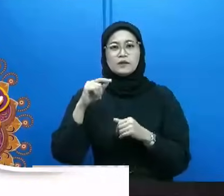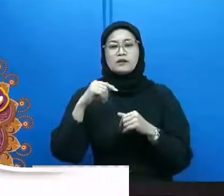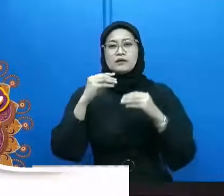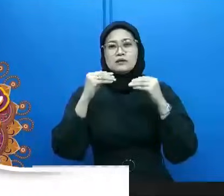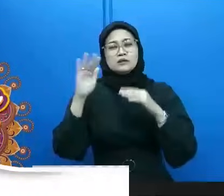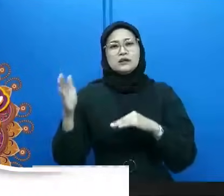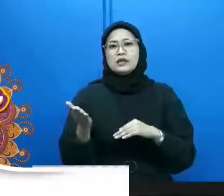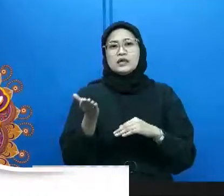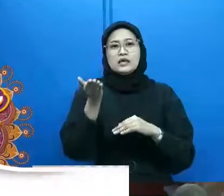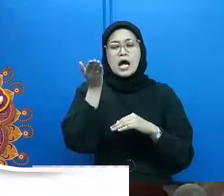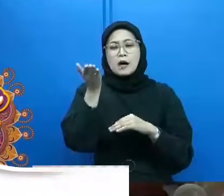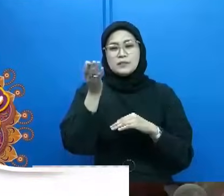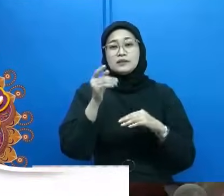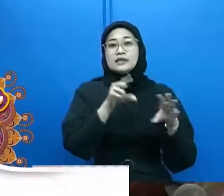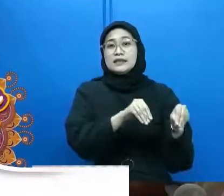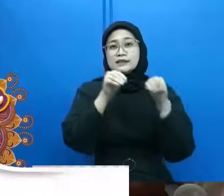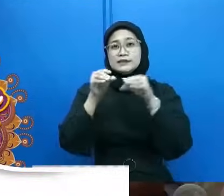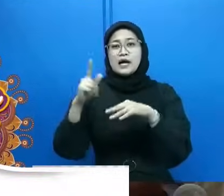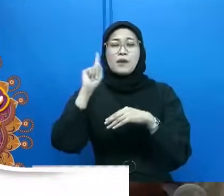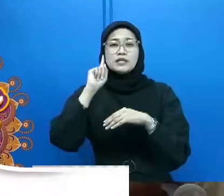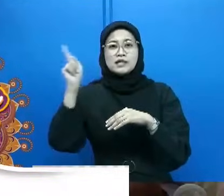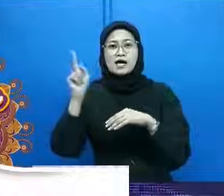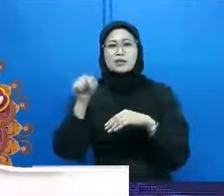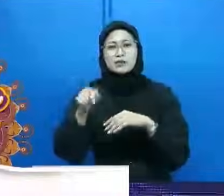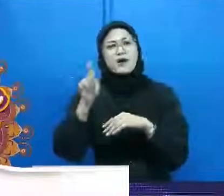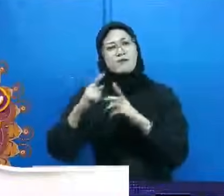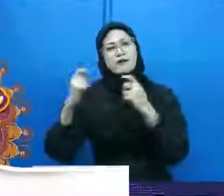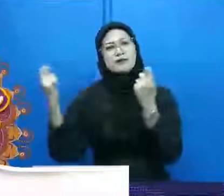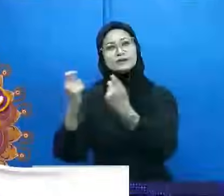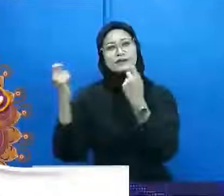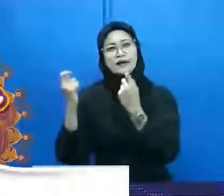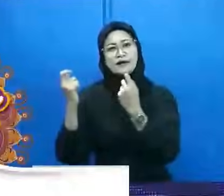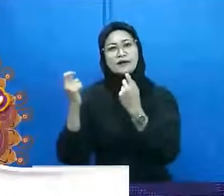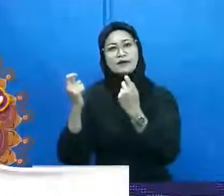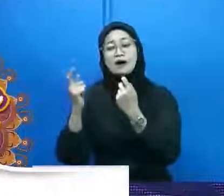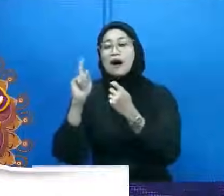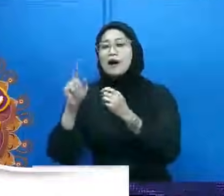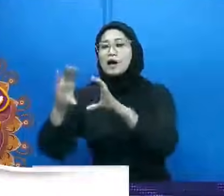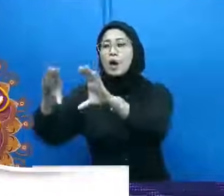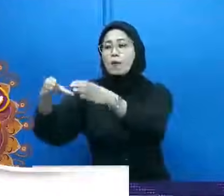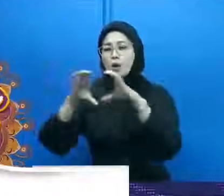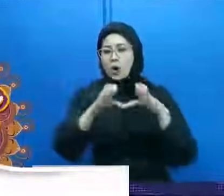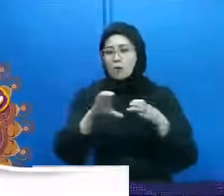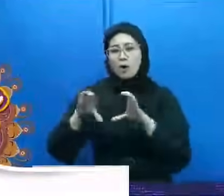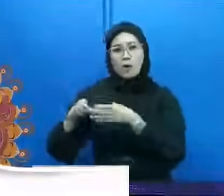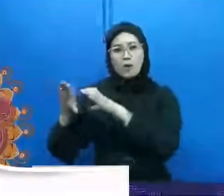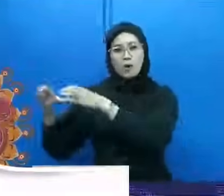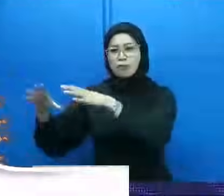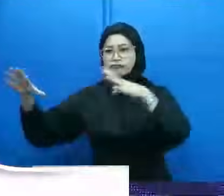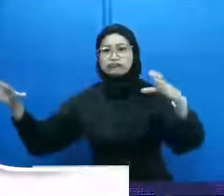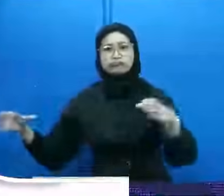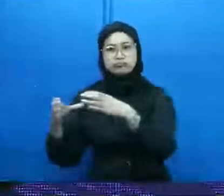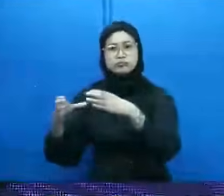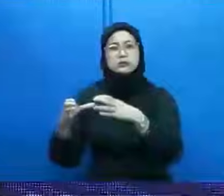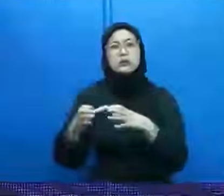dudukkan seluruhnya, Nabi buat festival, kalau dalam bahasa kita sekarang. Dipertemukan antara Ansar dengan Muhajirin. Yang hijrah, Muhajirin.